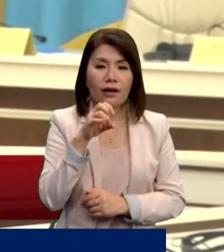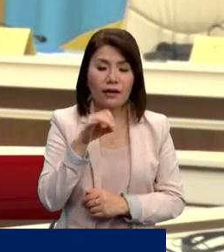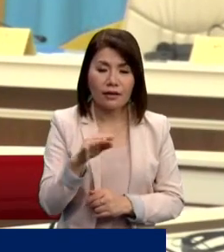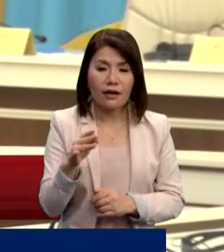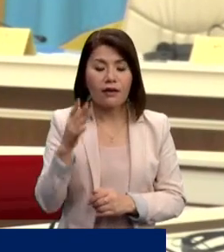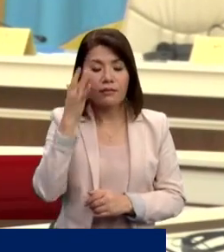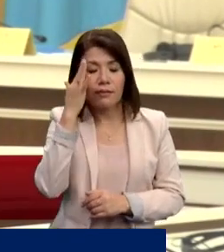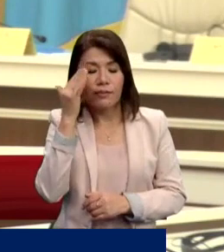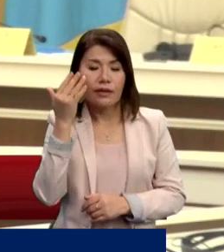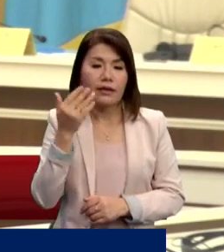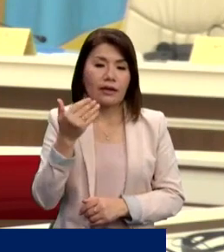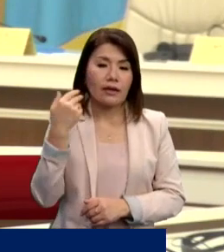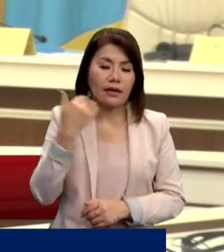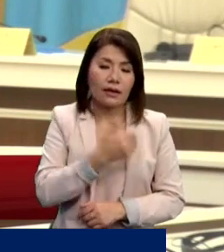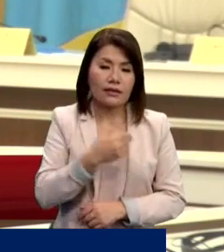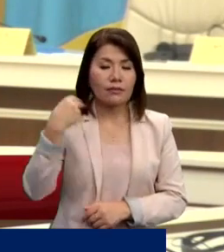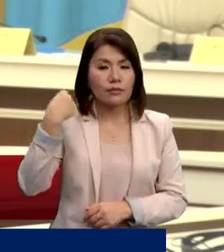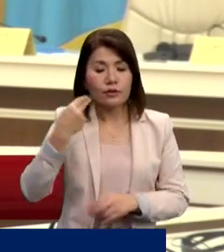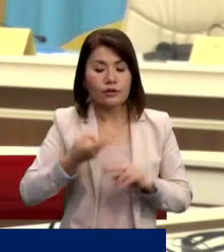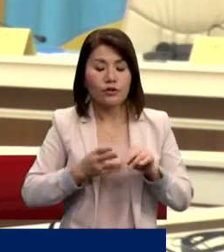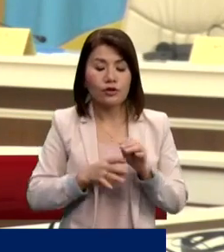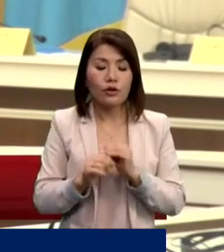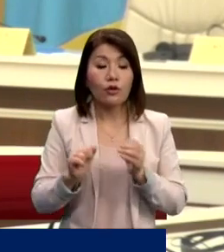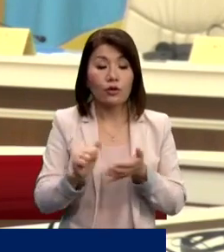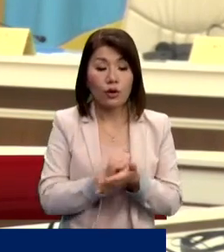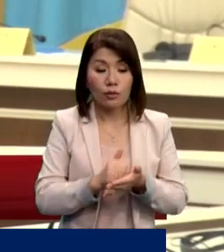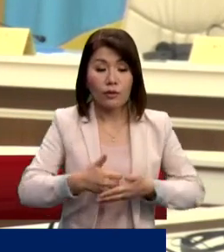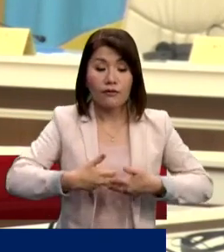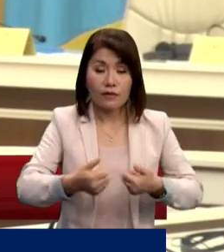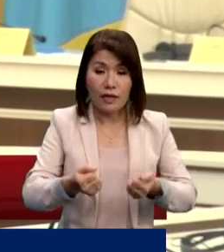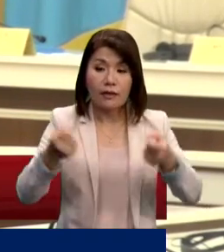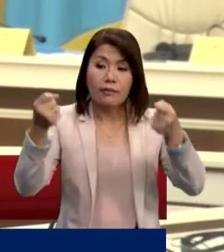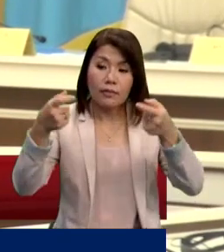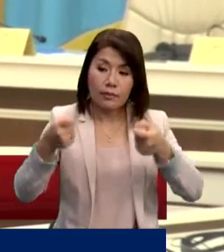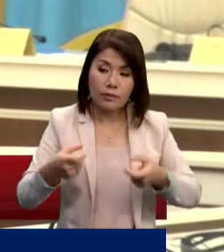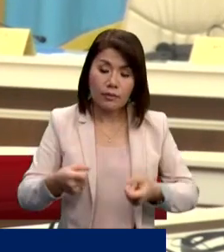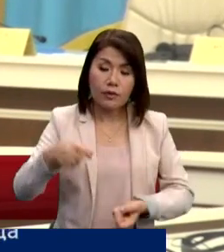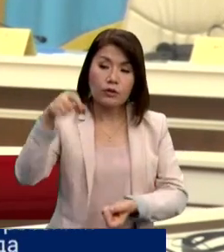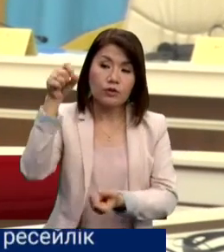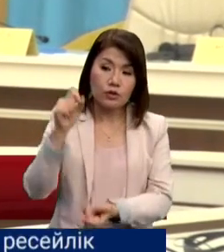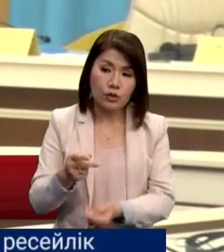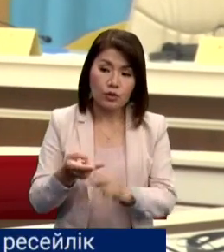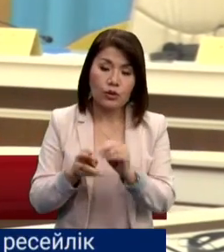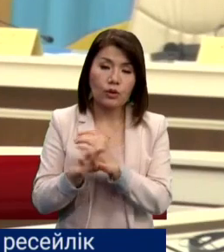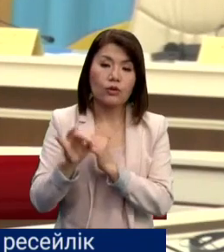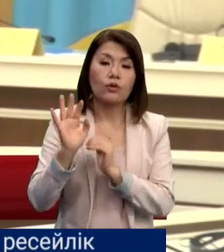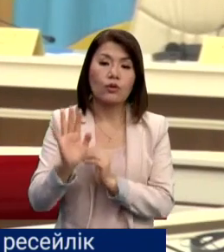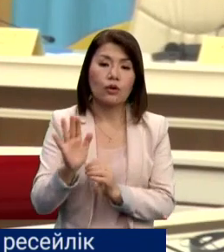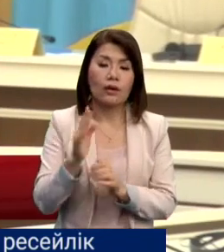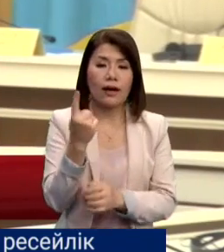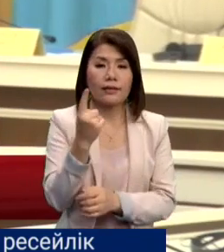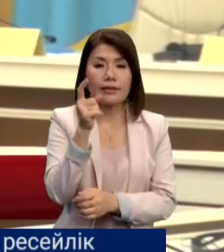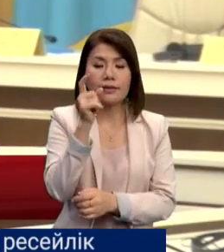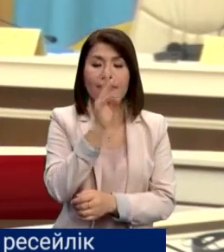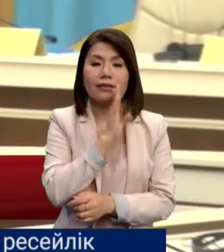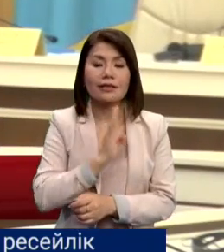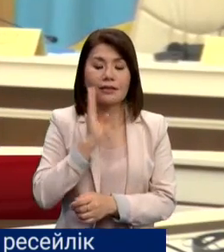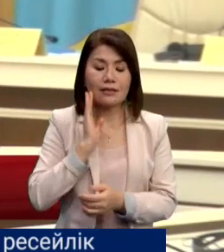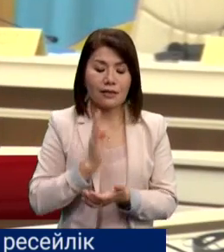ретінде ұсынылды. Айта кететіні, құжаттары қабылданып лайық деп танылғандардың арасында әзірге тек бір әйел адам бар.